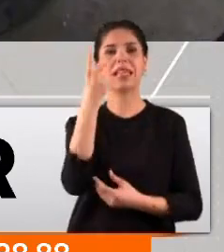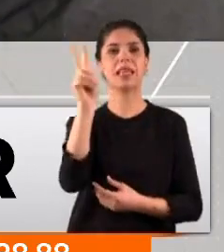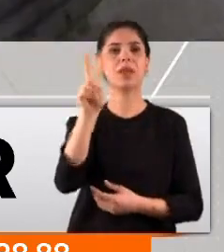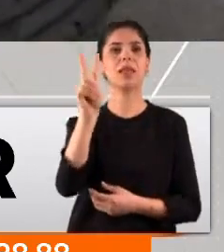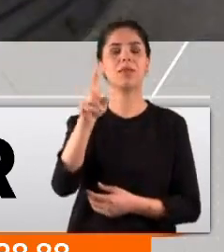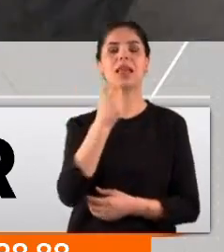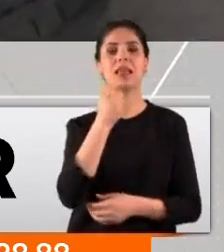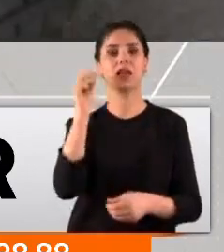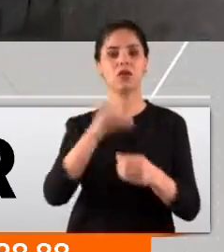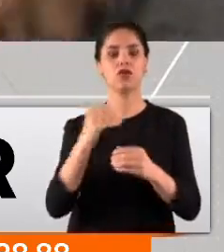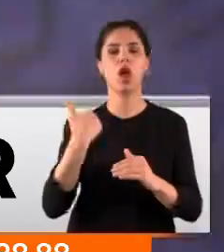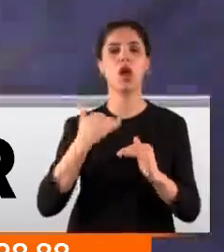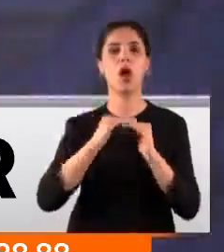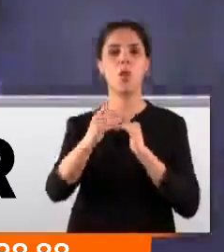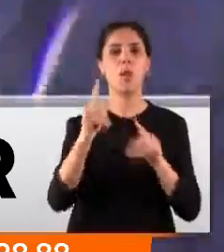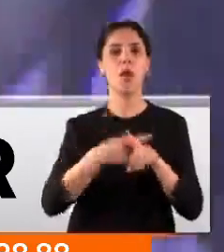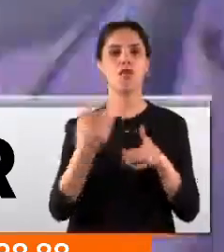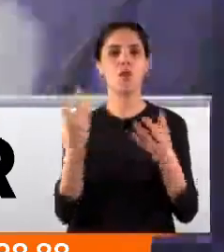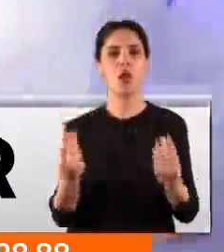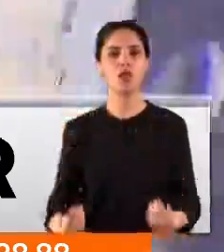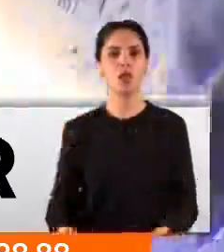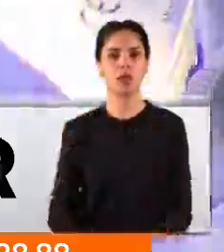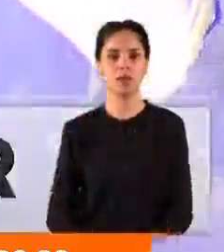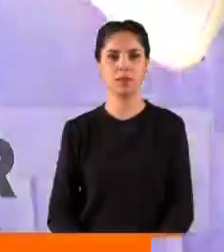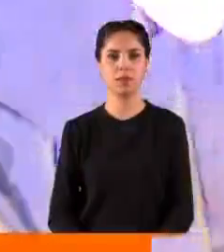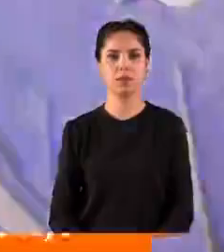içerisinde kamuoyuyla paylaşılacak.